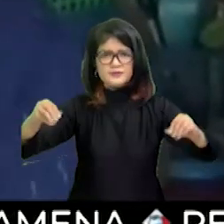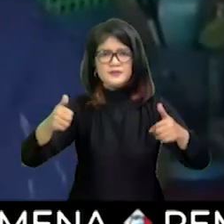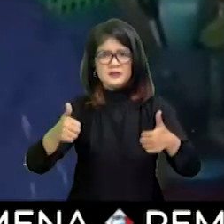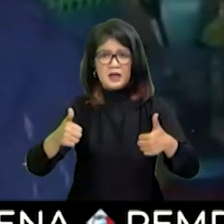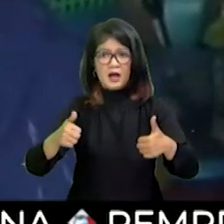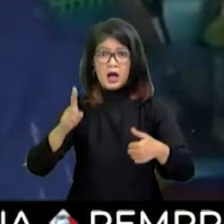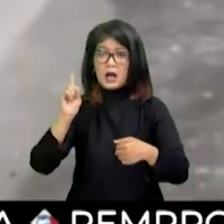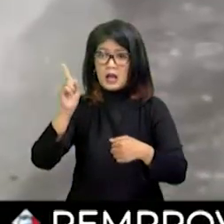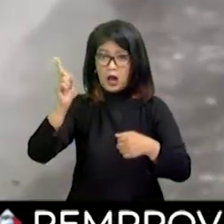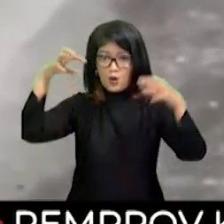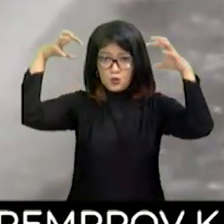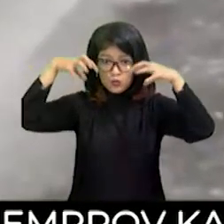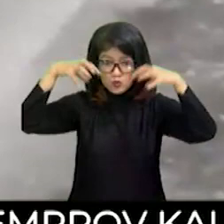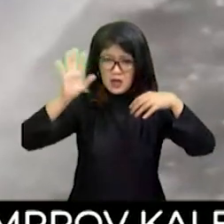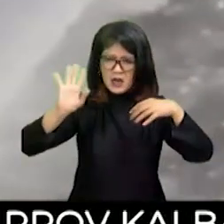nyampe sini, Pak.